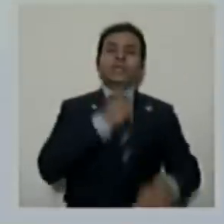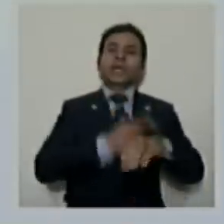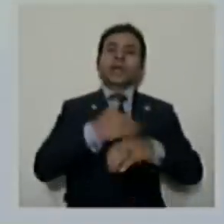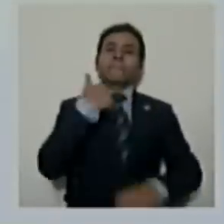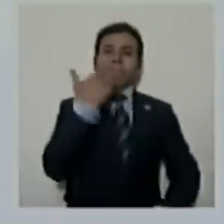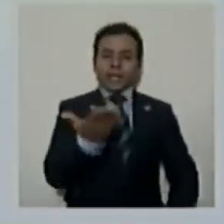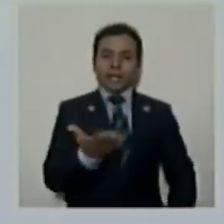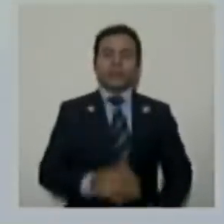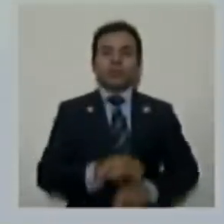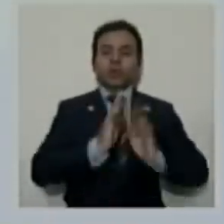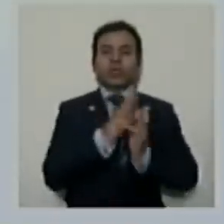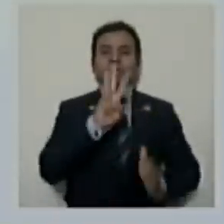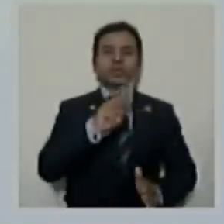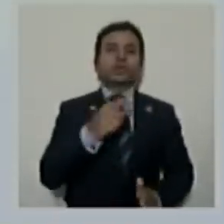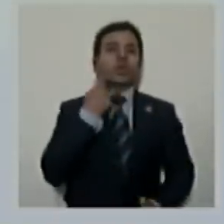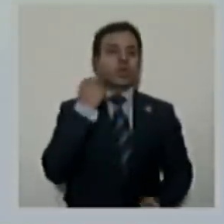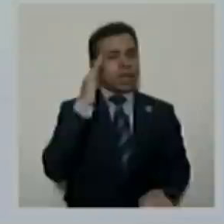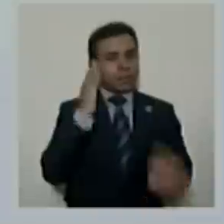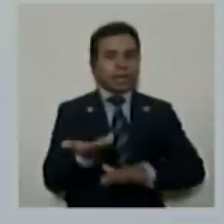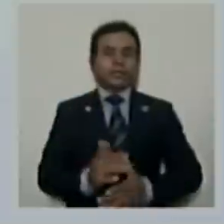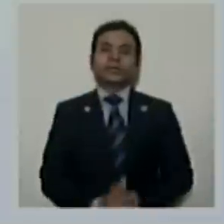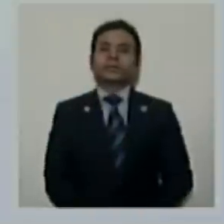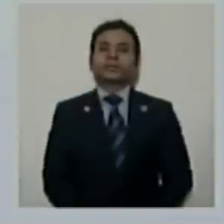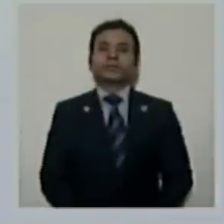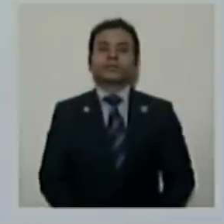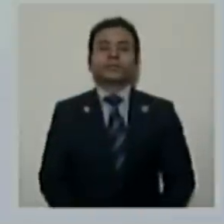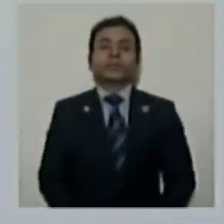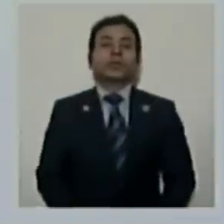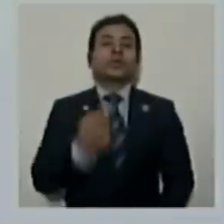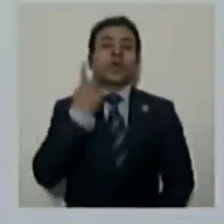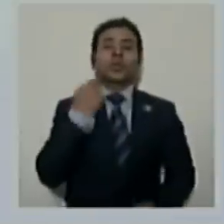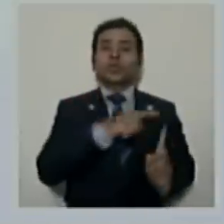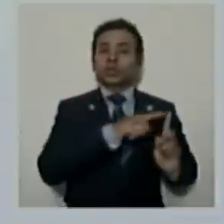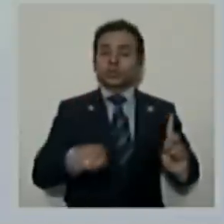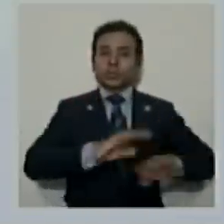41 থেকে 50-এর মধ্যে, দুজন ঢাকার ভিতরের এবং একজন ঢাকার বাইরের।